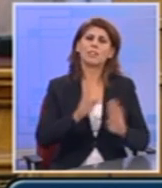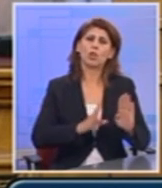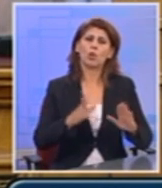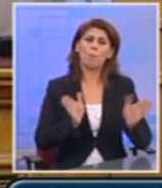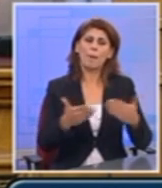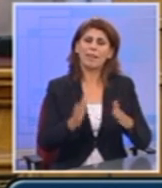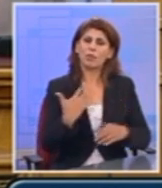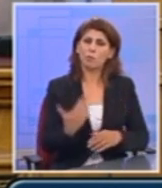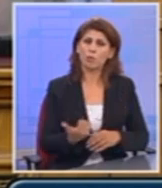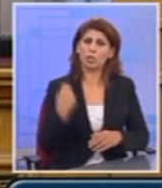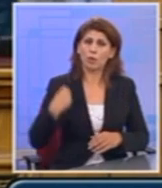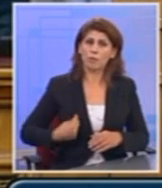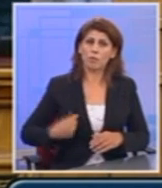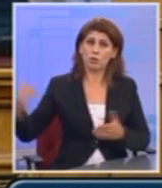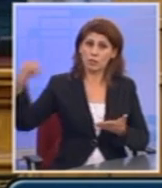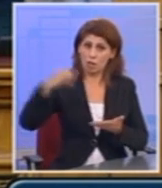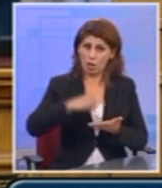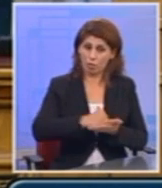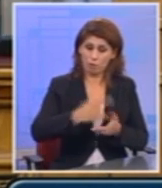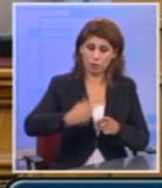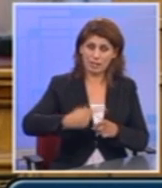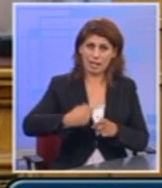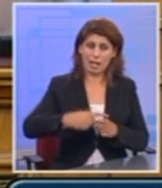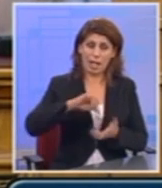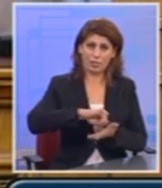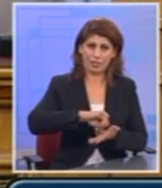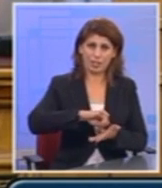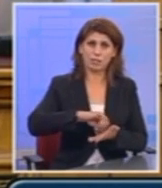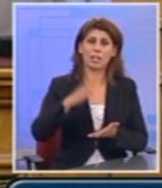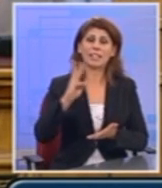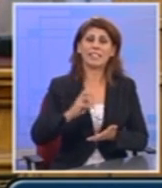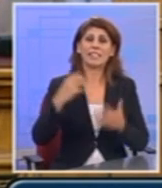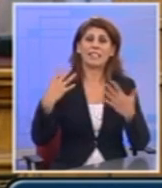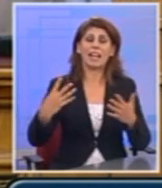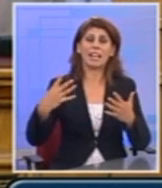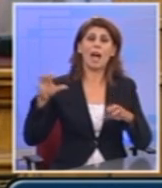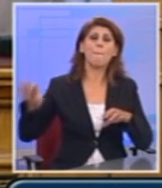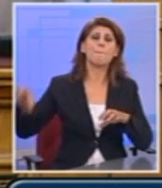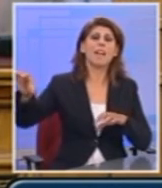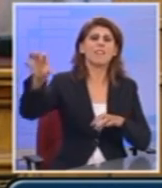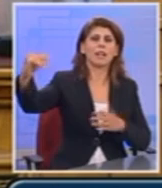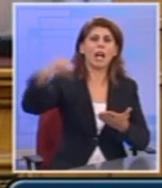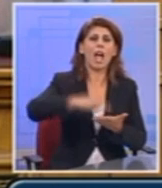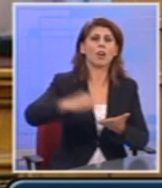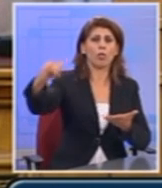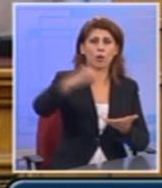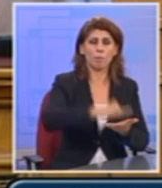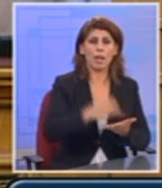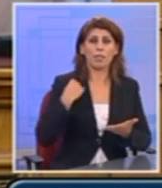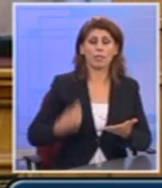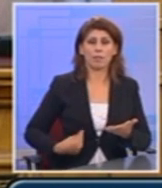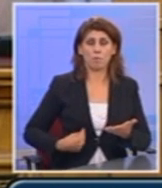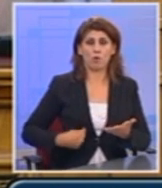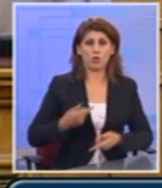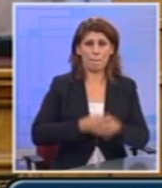δημόσιο στων αερολιμένων αθηνών και 39 περιφερειακά αεροδρόμια η δημόσια επιχείρηση